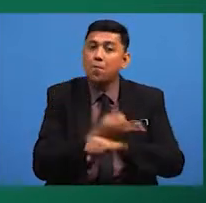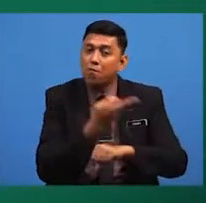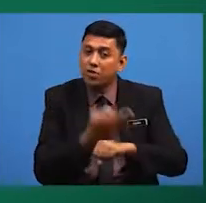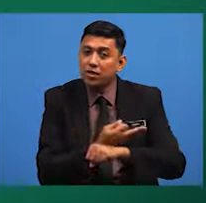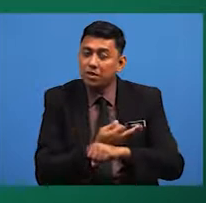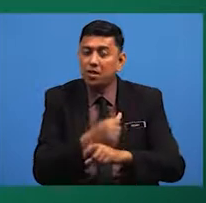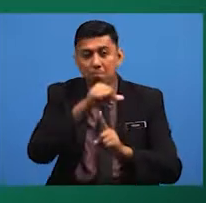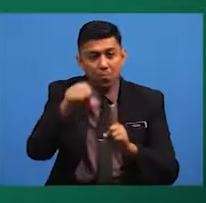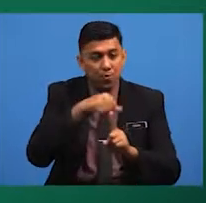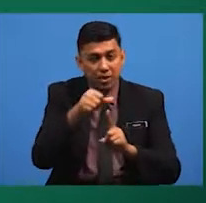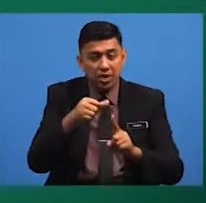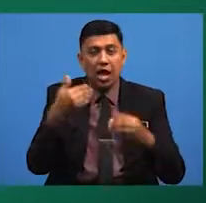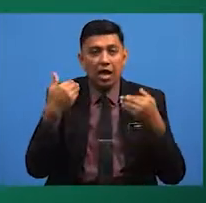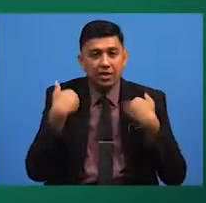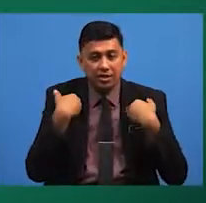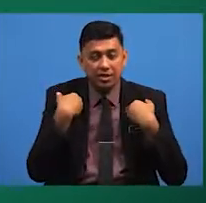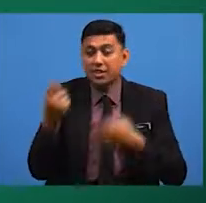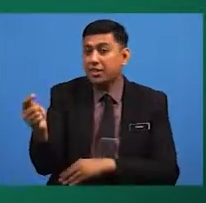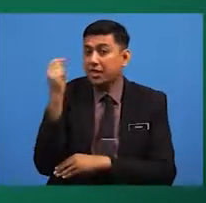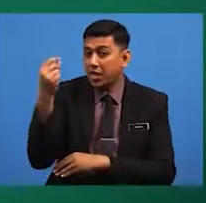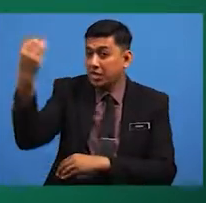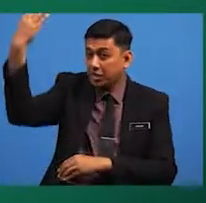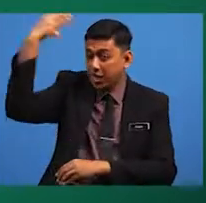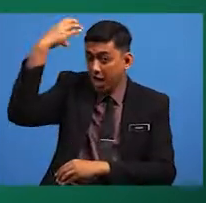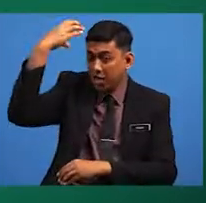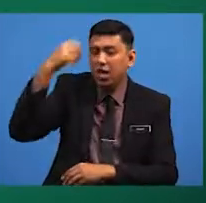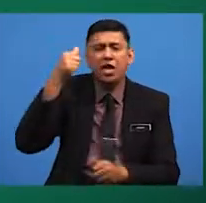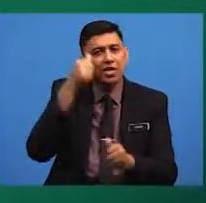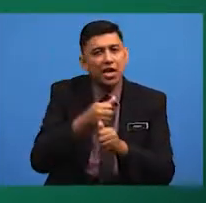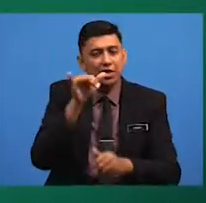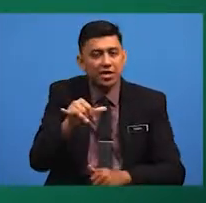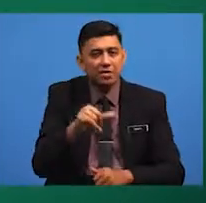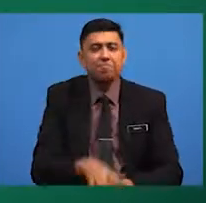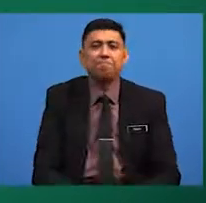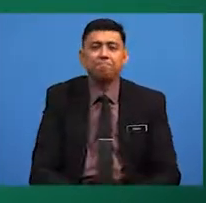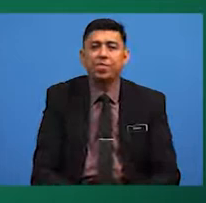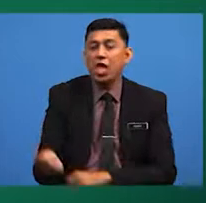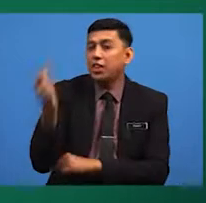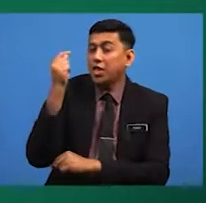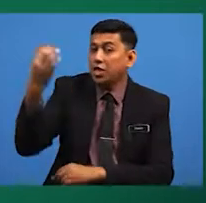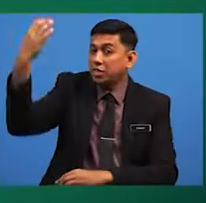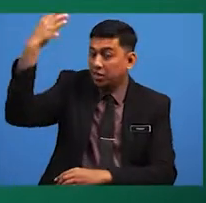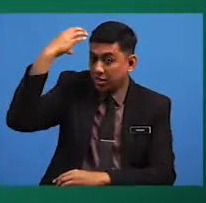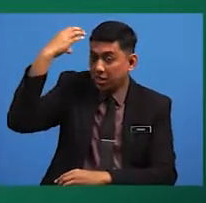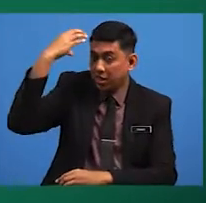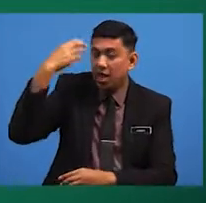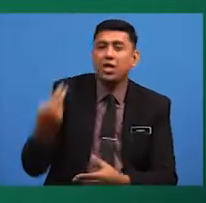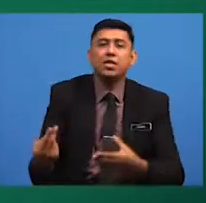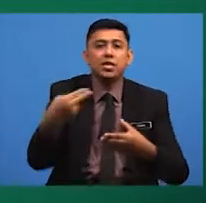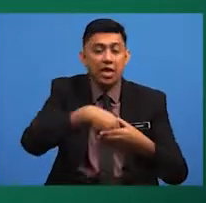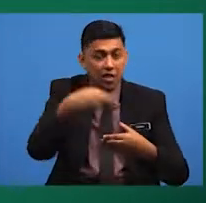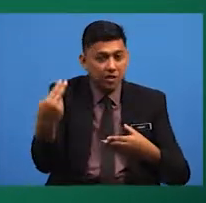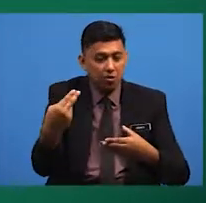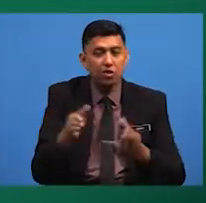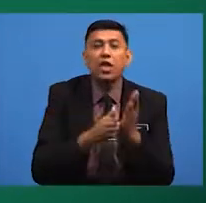berfungsi apabila mempunyai tenaga cahaya ingat ya tenaga cahaya dihasilkan